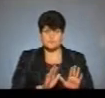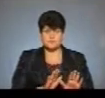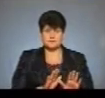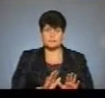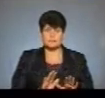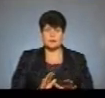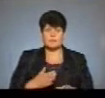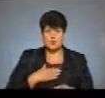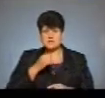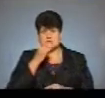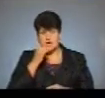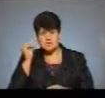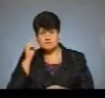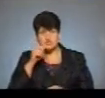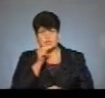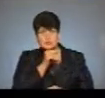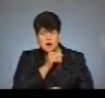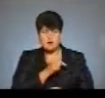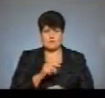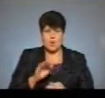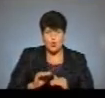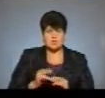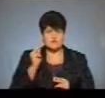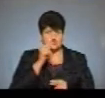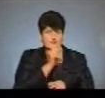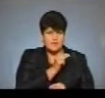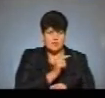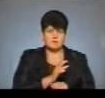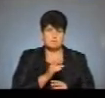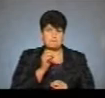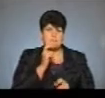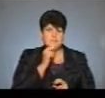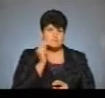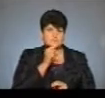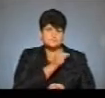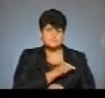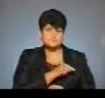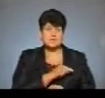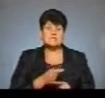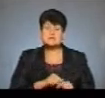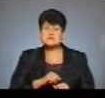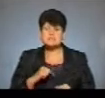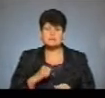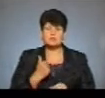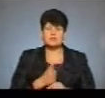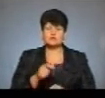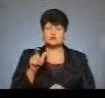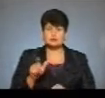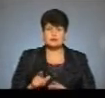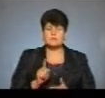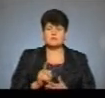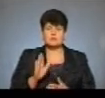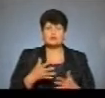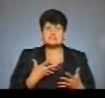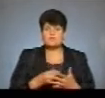Кажуть, там, моя старша дочка вчилася, моя молодша вчилася, племінниця вчилася. Саме головне, що людина повинна бути на своєму